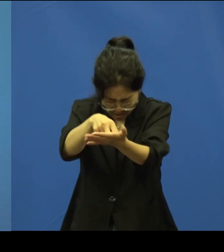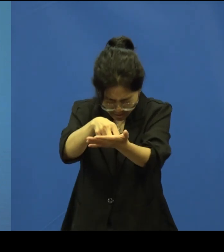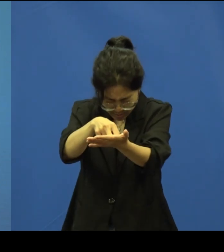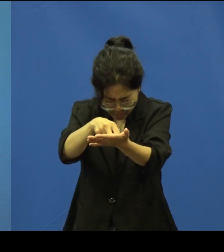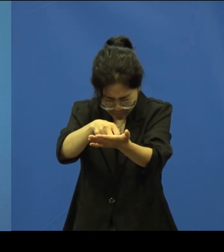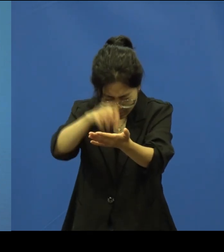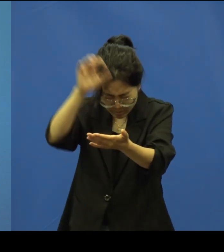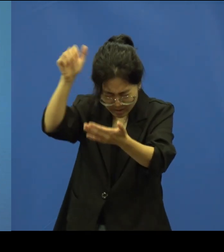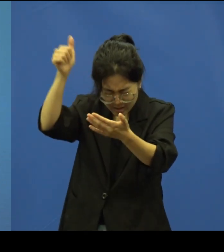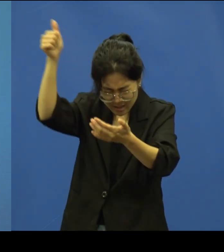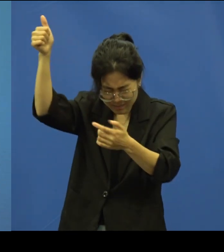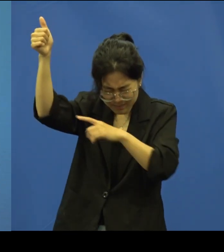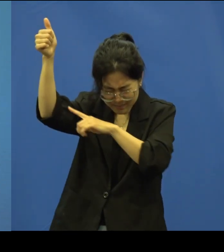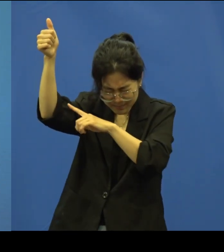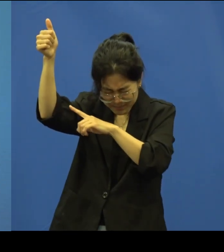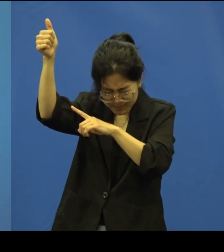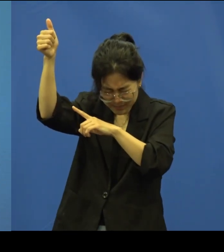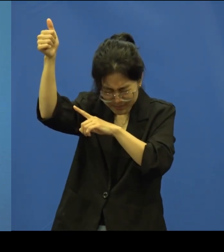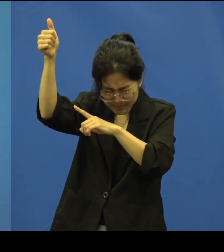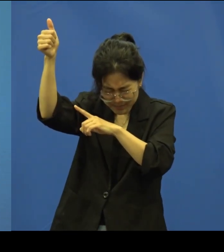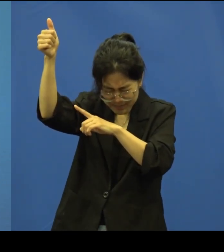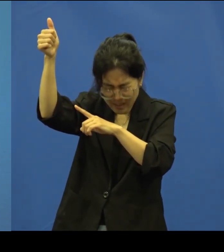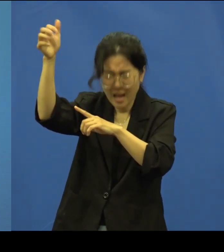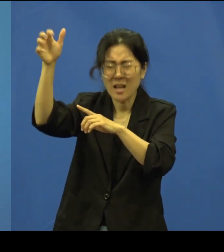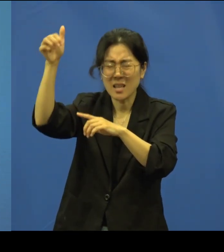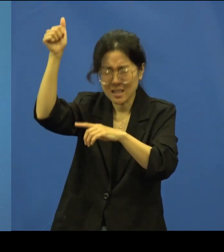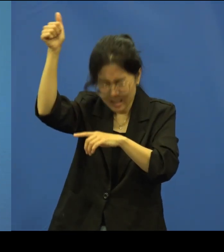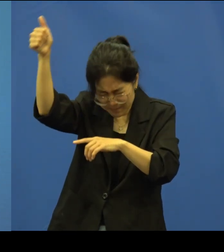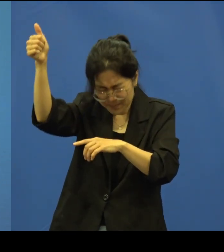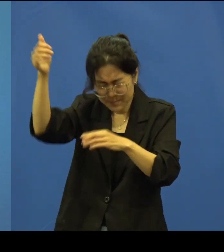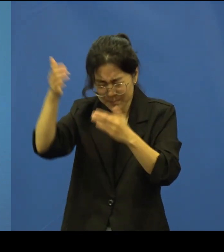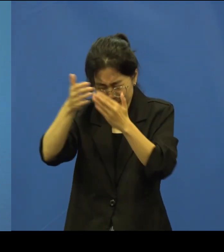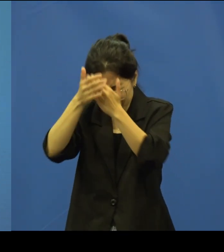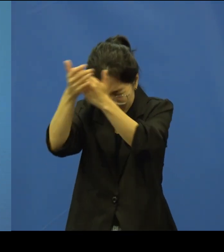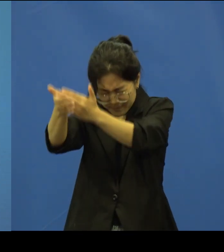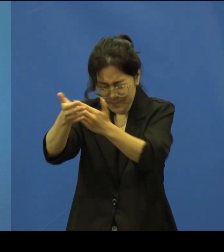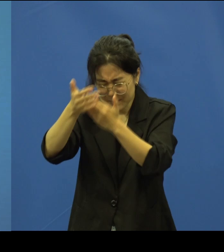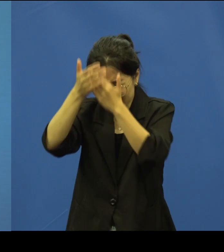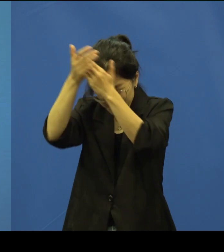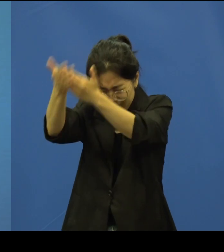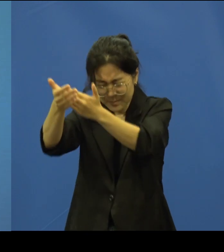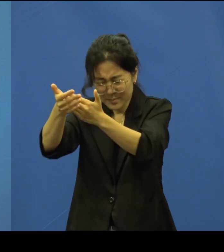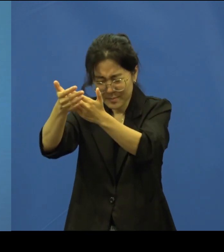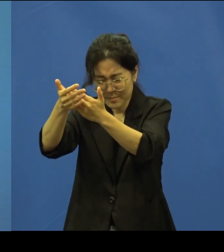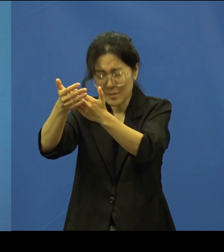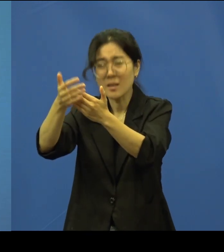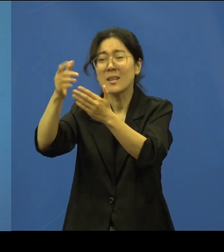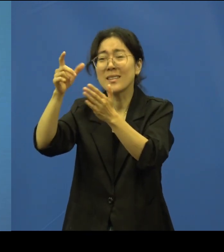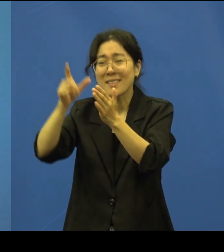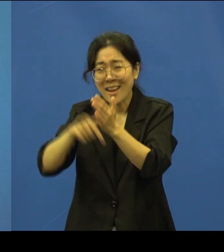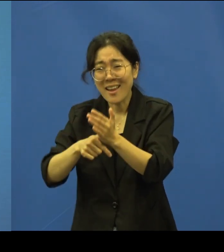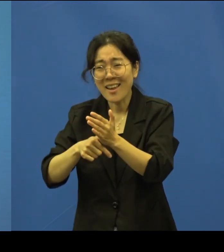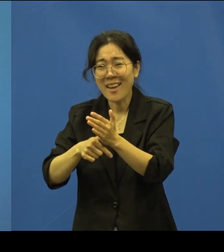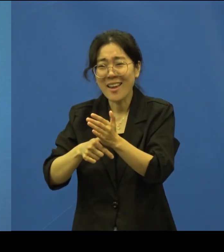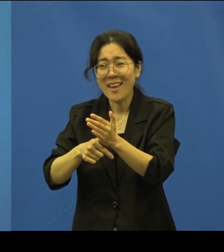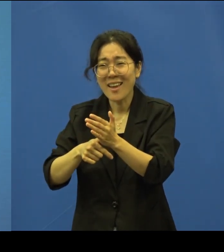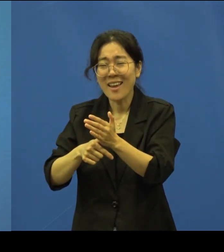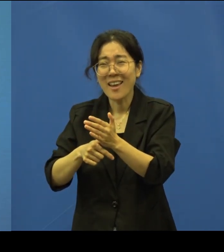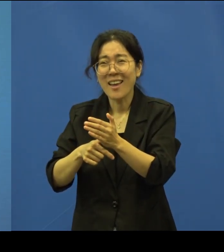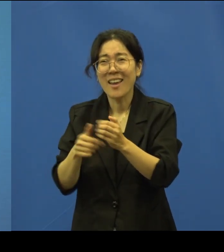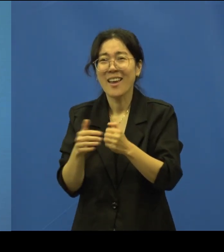나와 함께 하시는 그 믿음으로 한 걸음 한 걸음 걸어가니까 빚을 다 갚았을